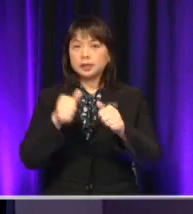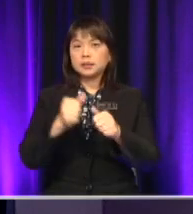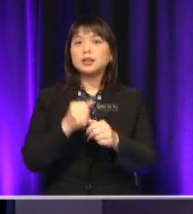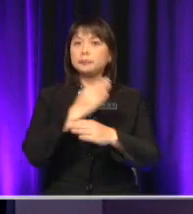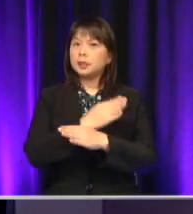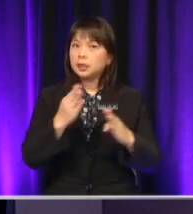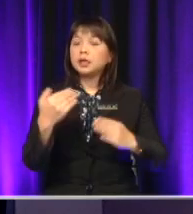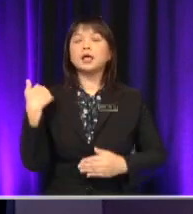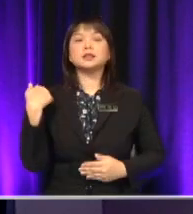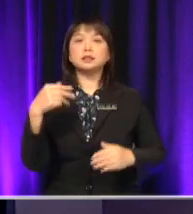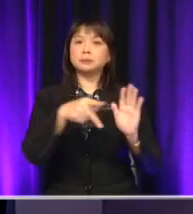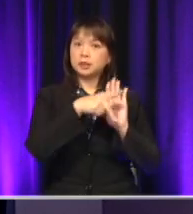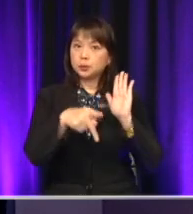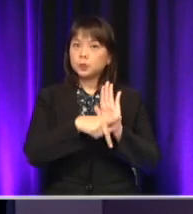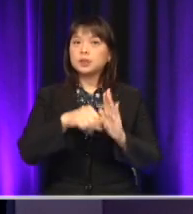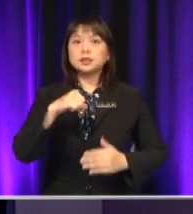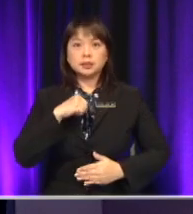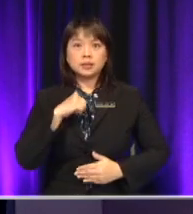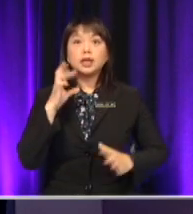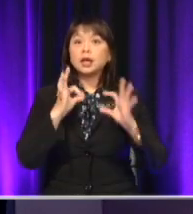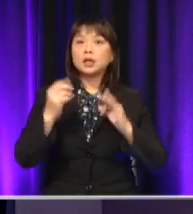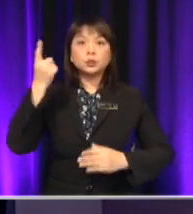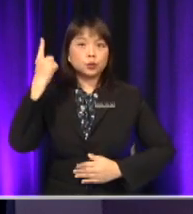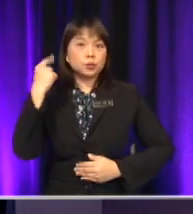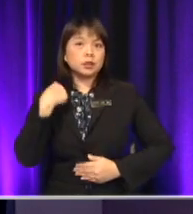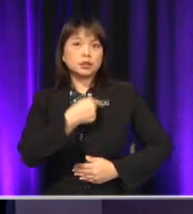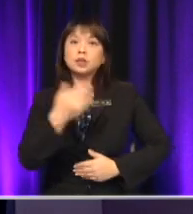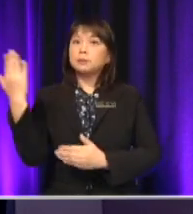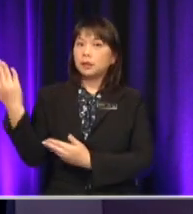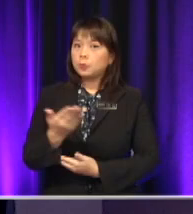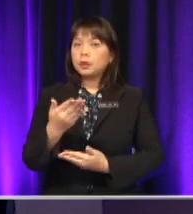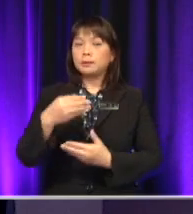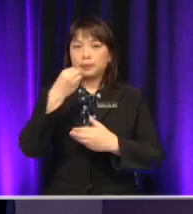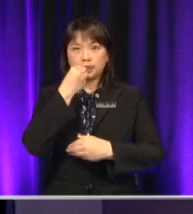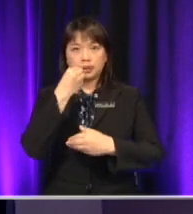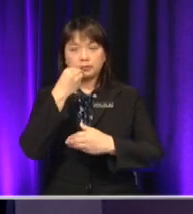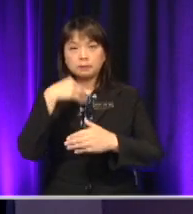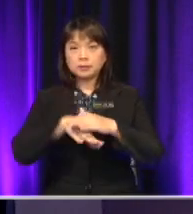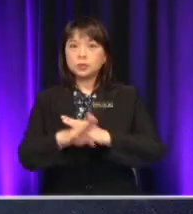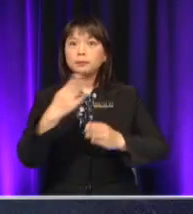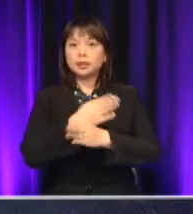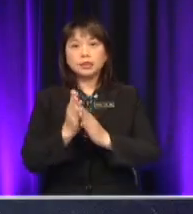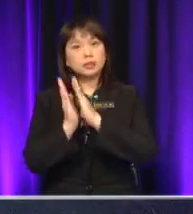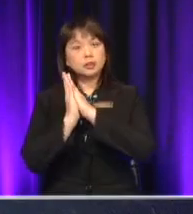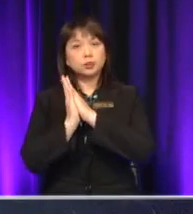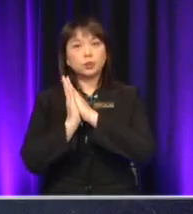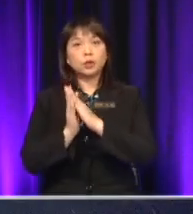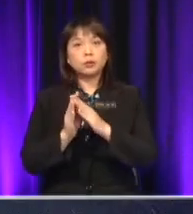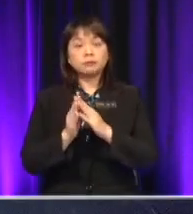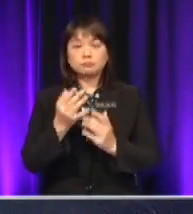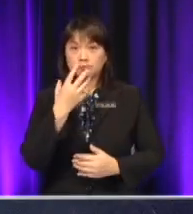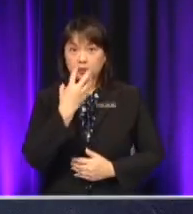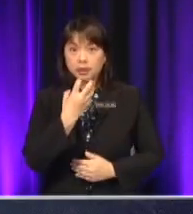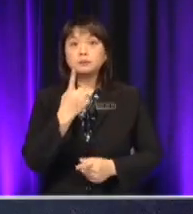tersendiri. Sama macam dulu-dulu kan, kita kalau bawa makanan pergi dalam bilik tidur, kena marah tak? Kena marah, Cikgu. Kena marah dengan siapa tu? Kena marah